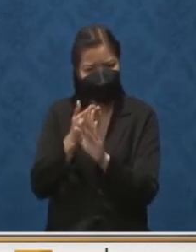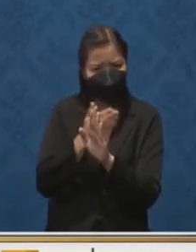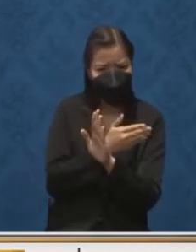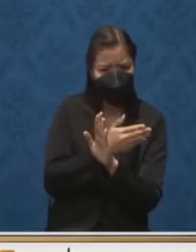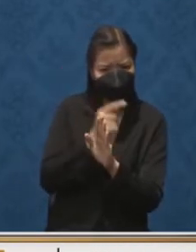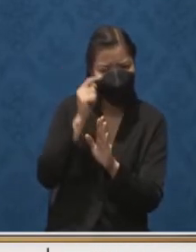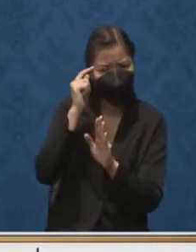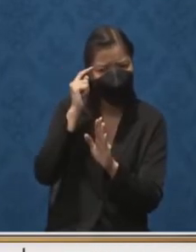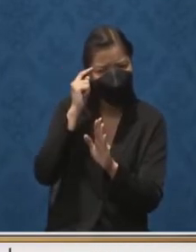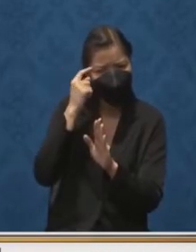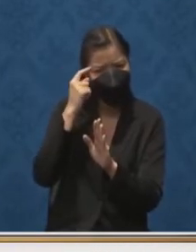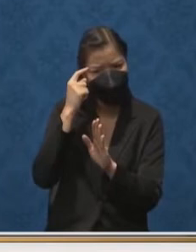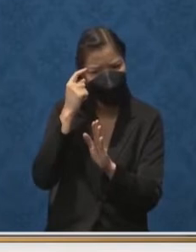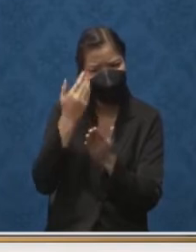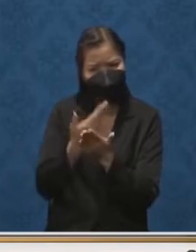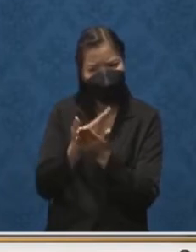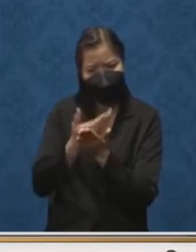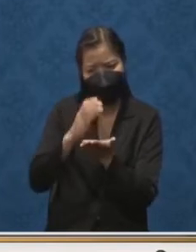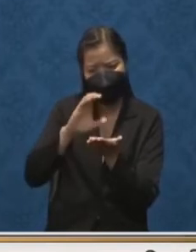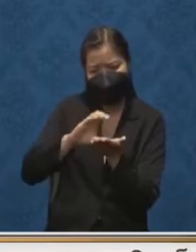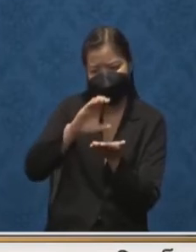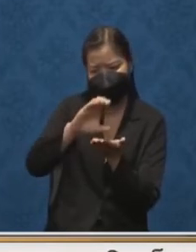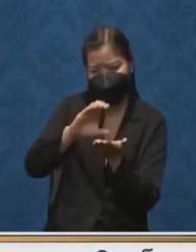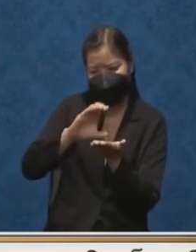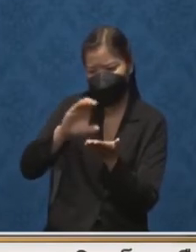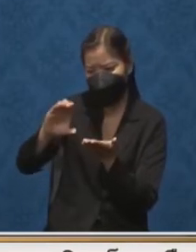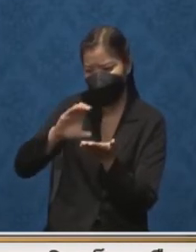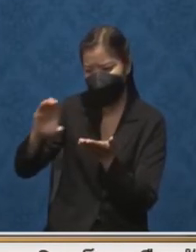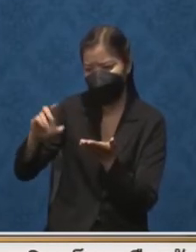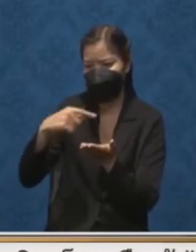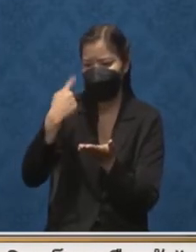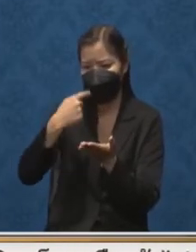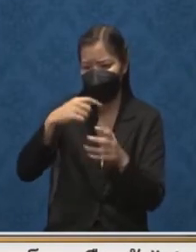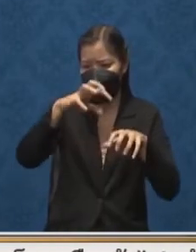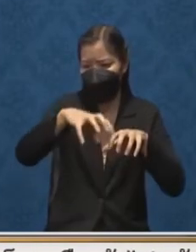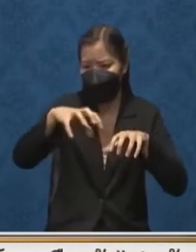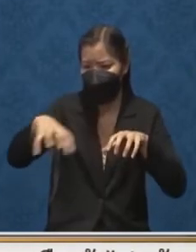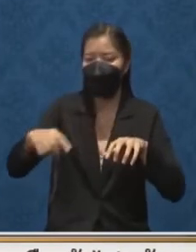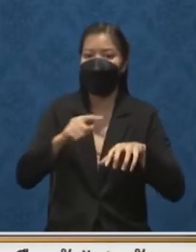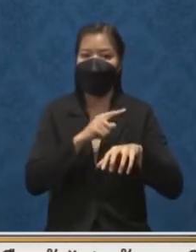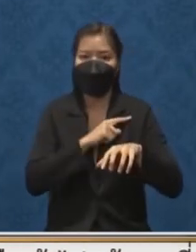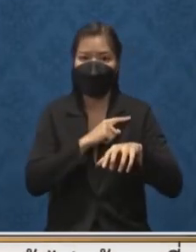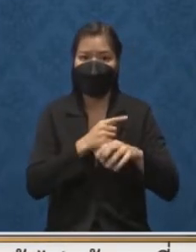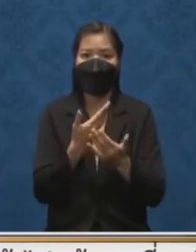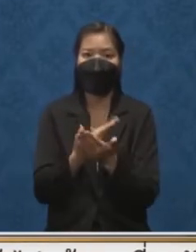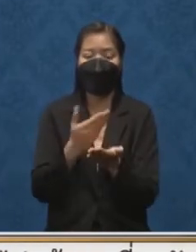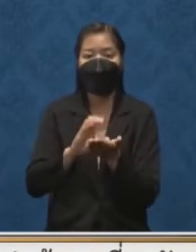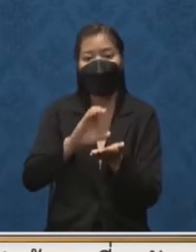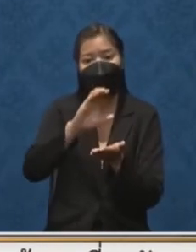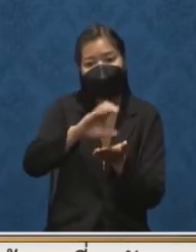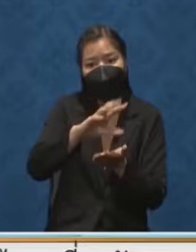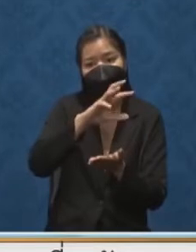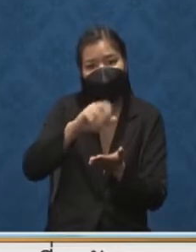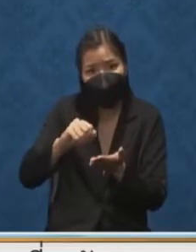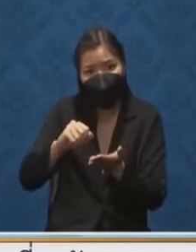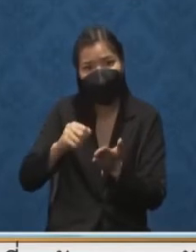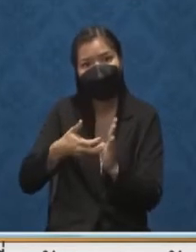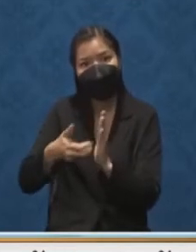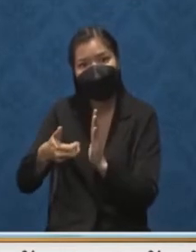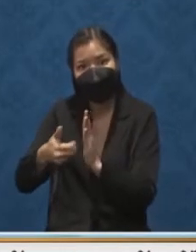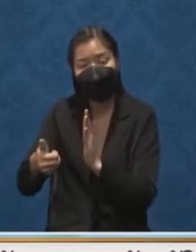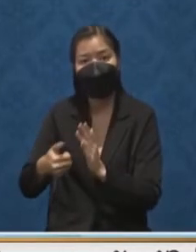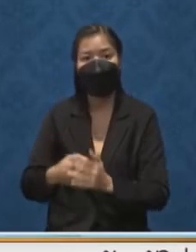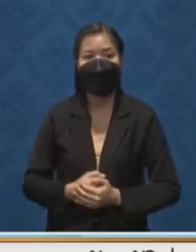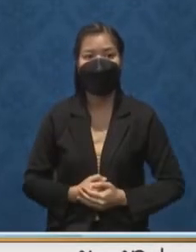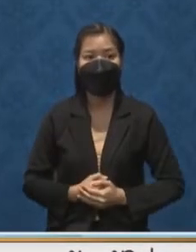ระเมิไม่ออกวาจะเป็นเทาไ่ไม่รู้วาใครจะเป็นคนเป็หนวยรบงบประมาณนำไปใช้จรๆมัมใ 12 รายก